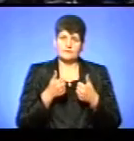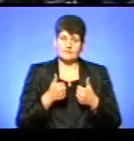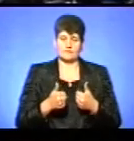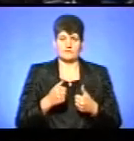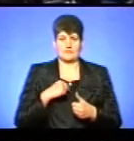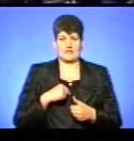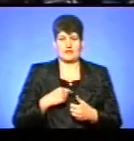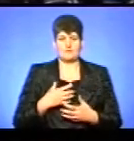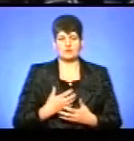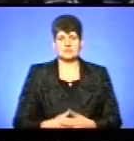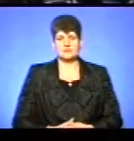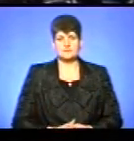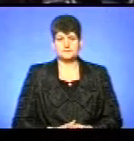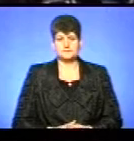емоції.